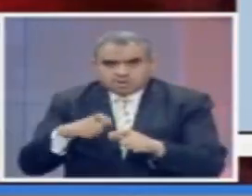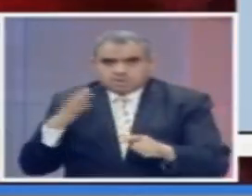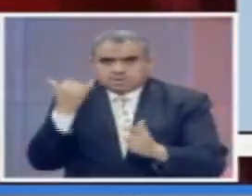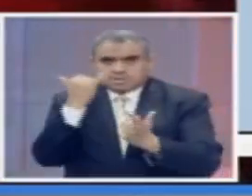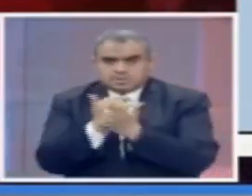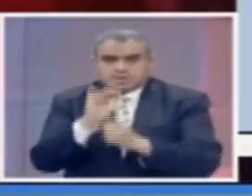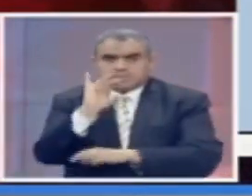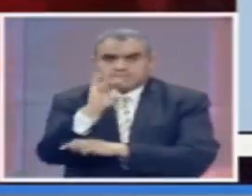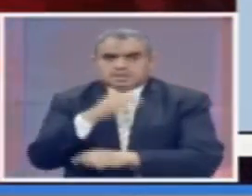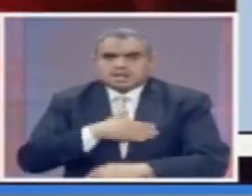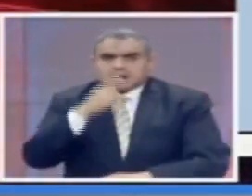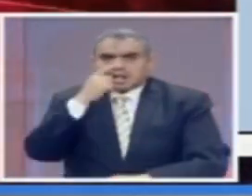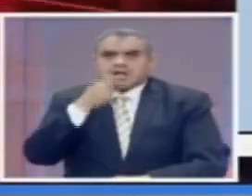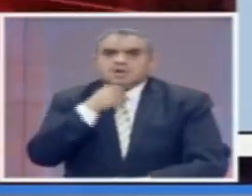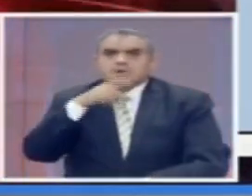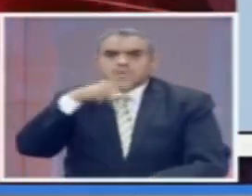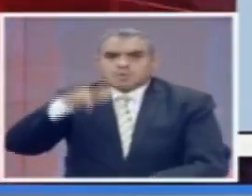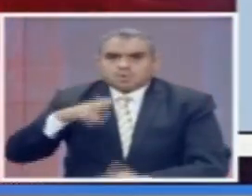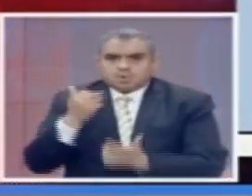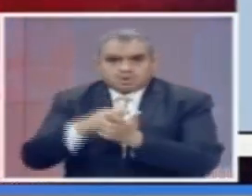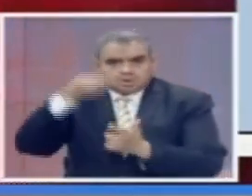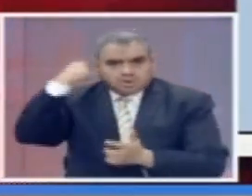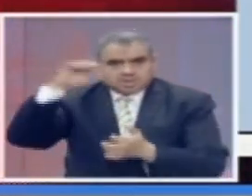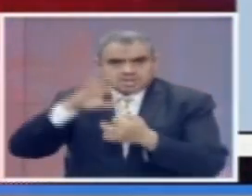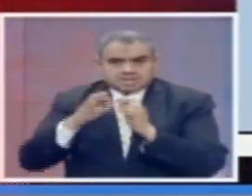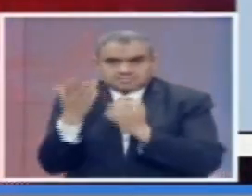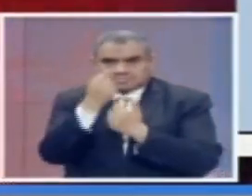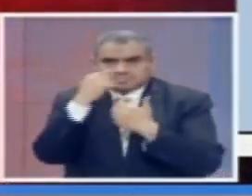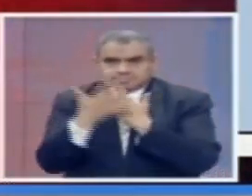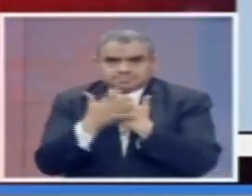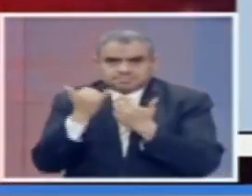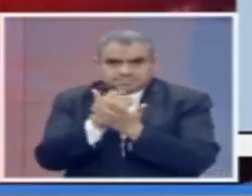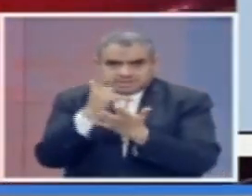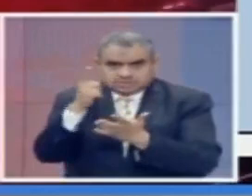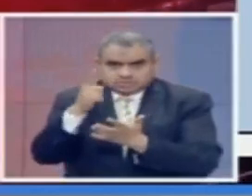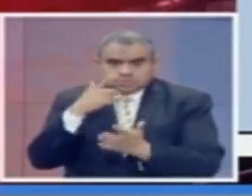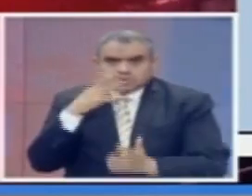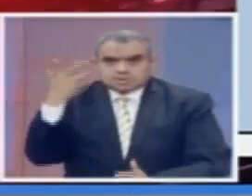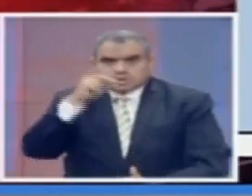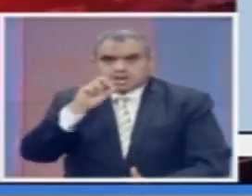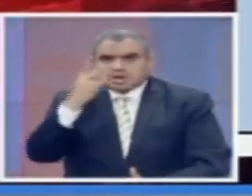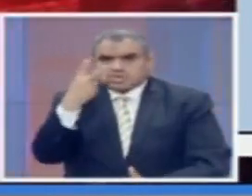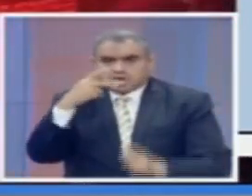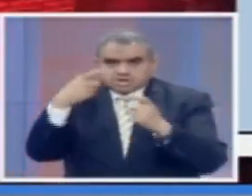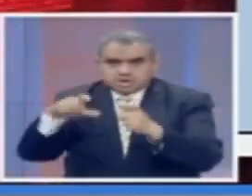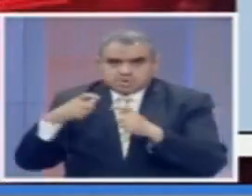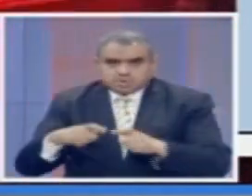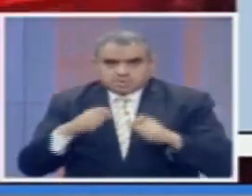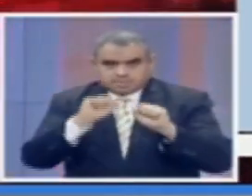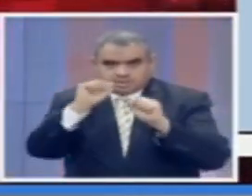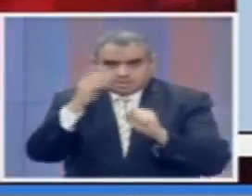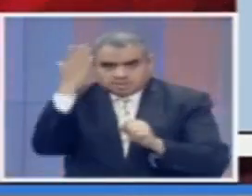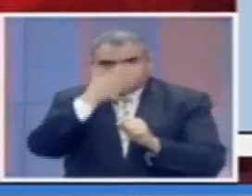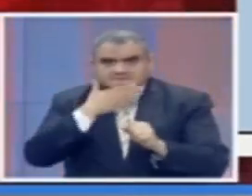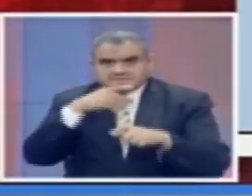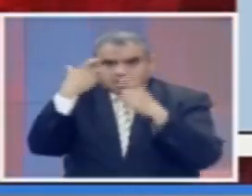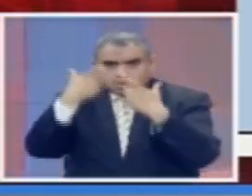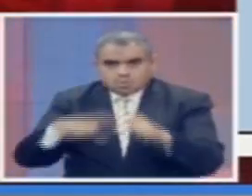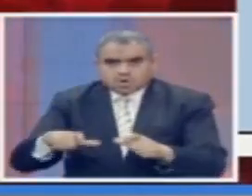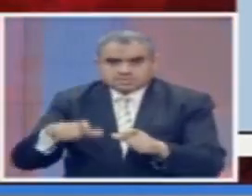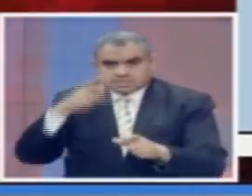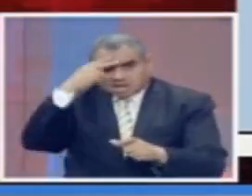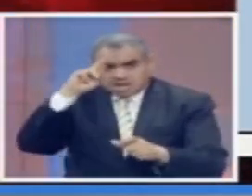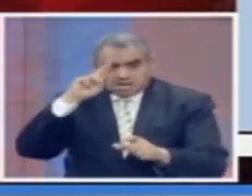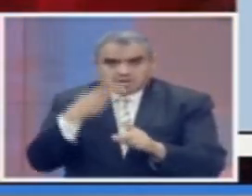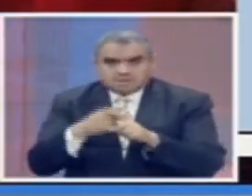هذا وتتولى جمهورية أنغولا حاليا رئاسة المنظمة شبه الإقليمية التي تضم 12 دولة. يذكر أن أفريقيا الوسطى